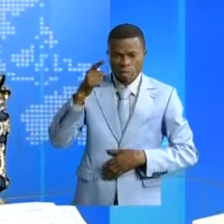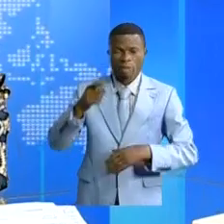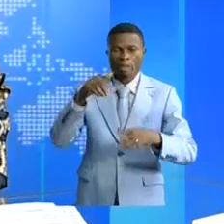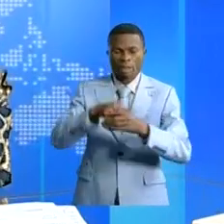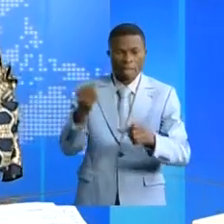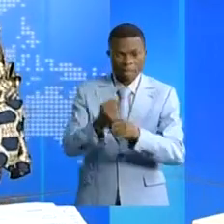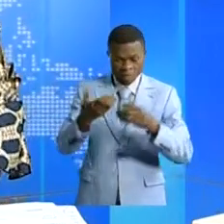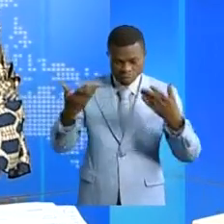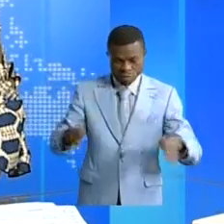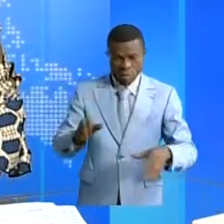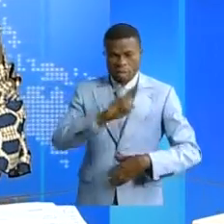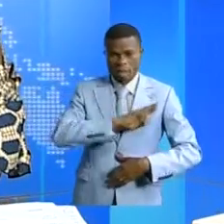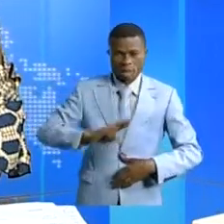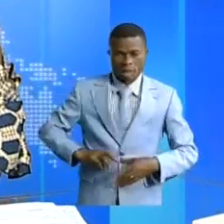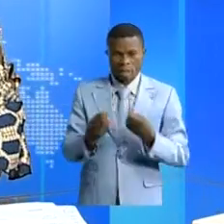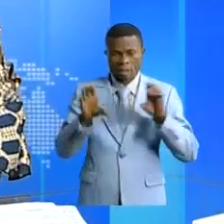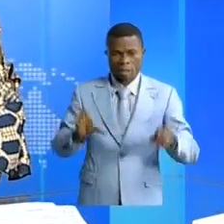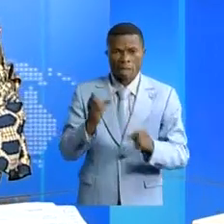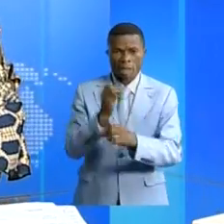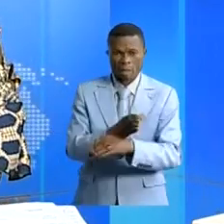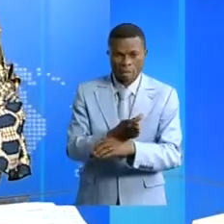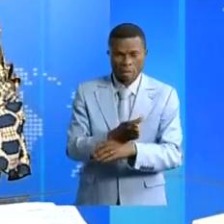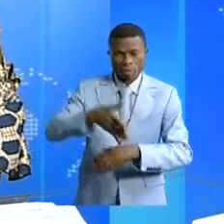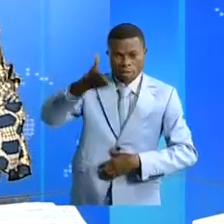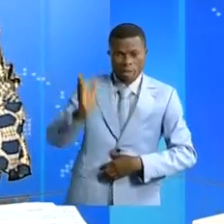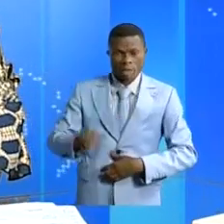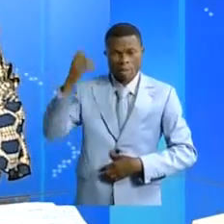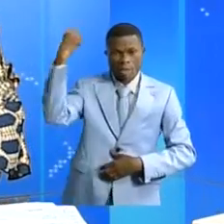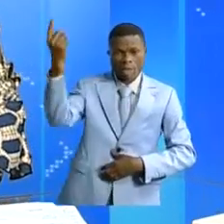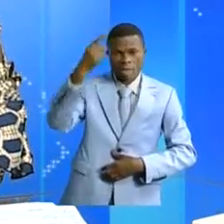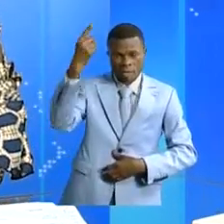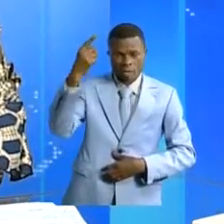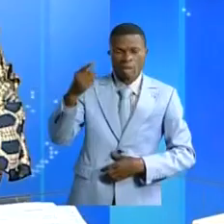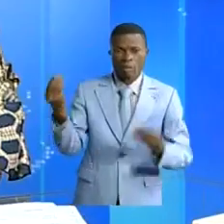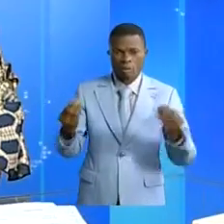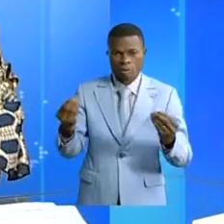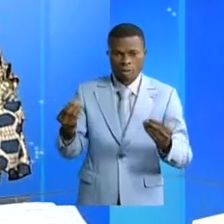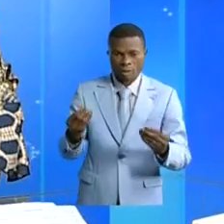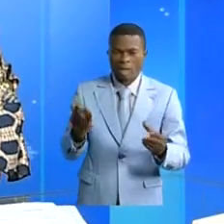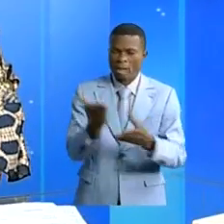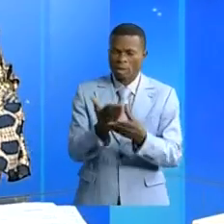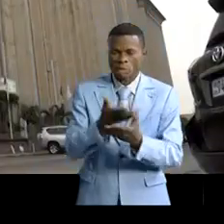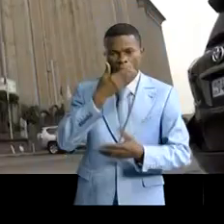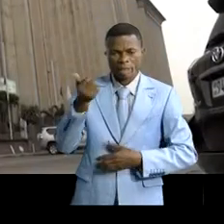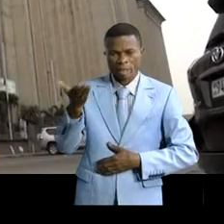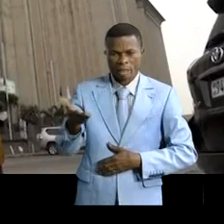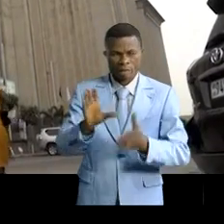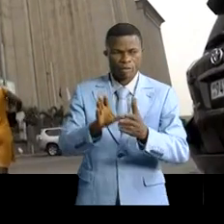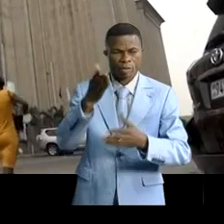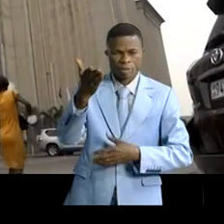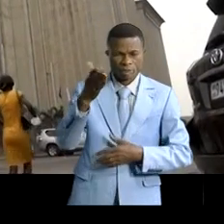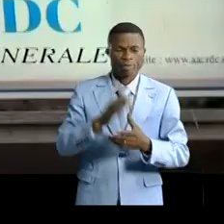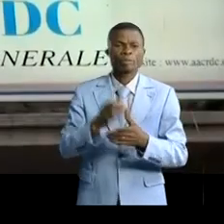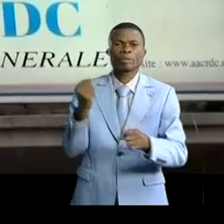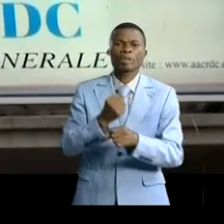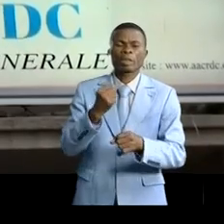ces travaux, la RDC soit prête devant les experts de cette organisation. Le point avec Myriam Madika. Ces